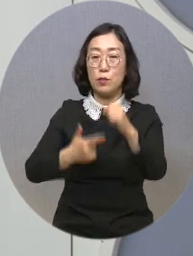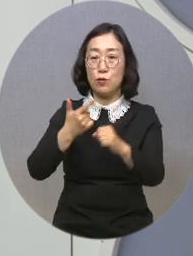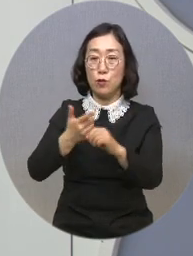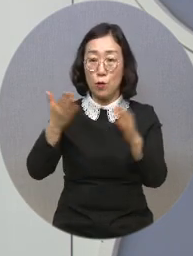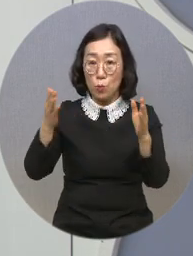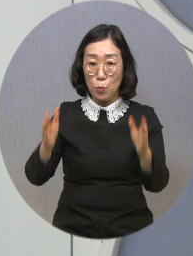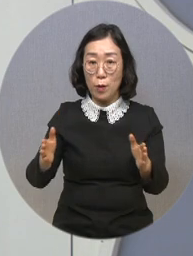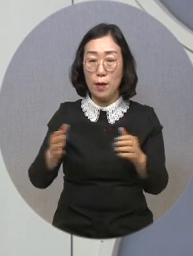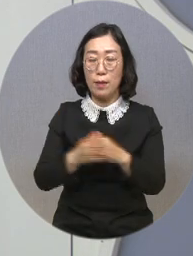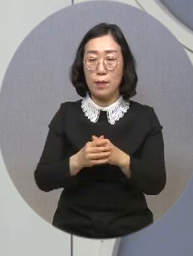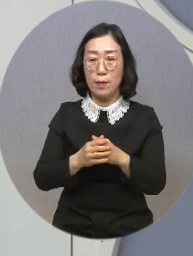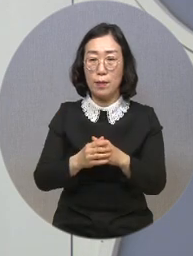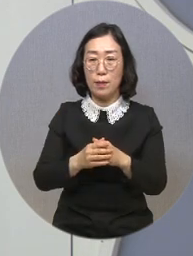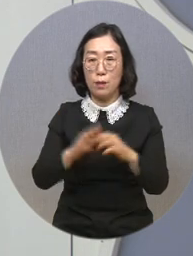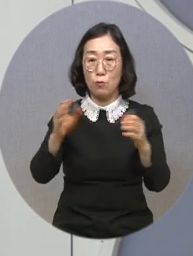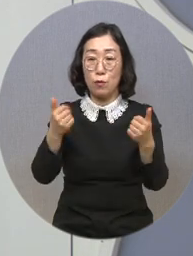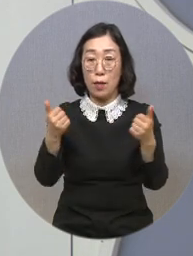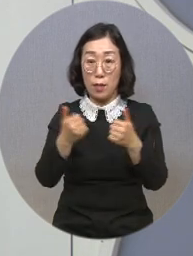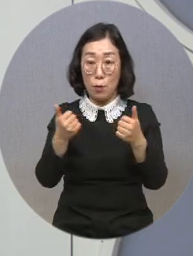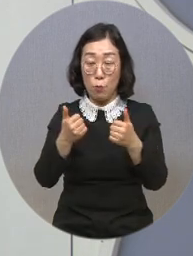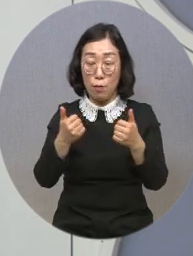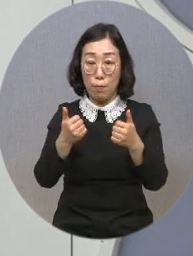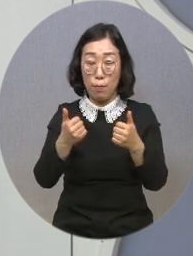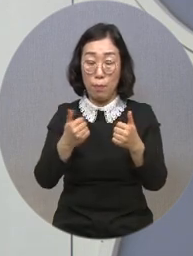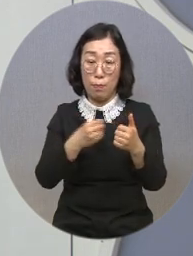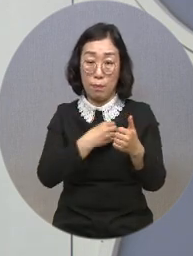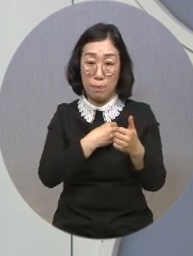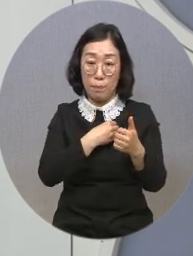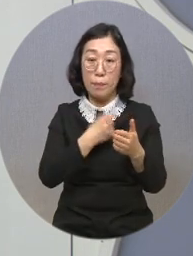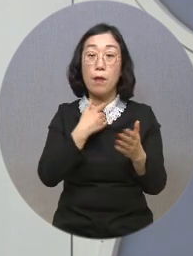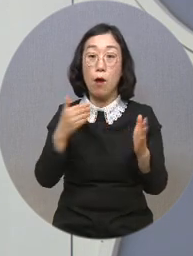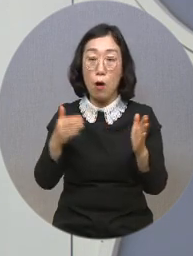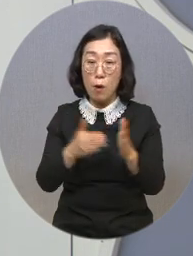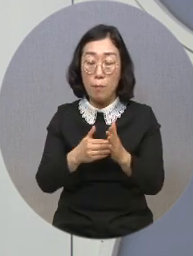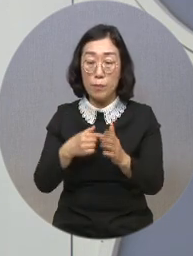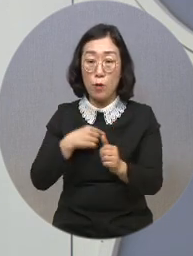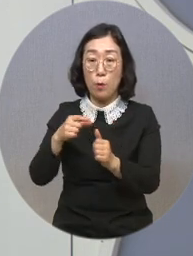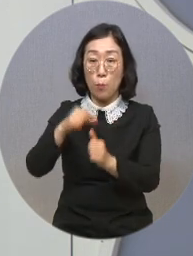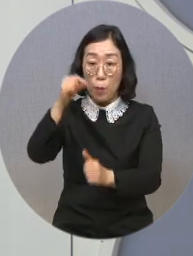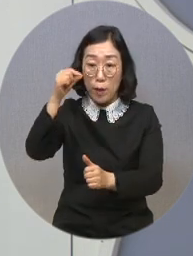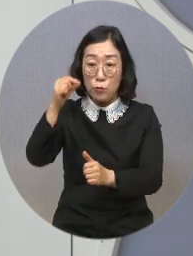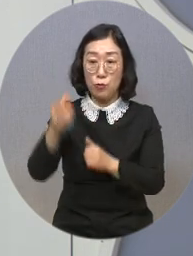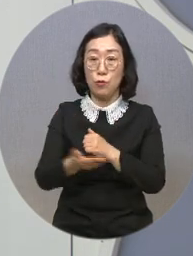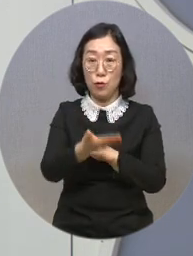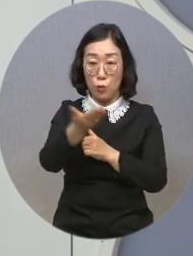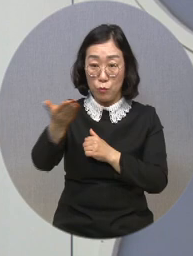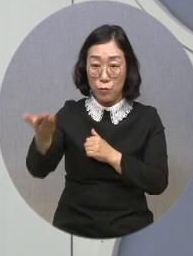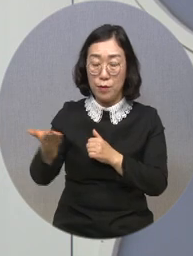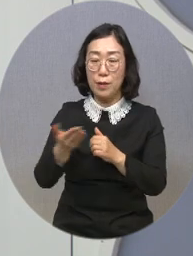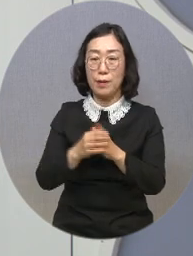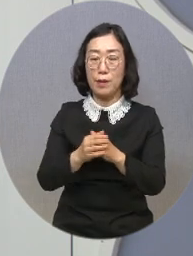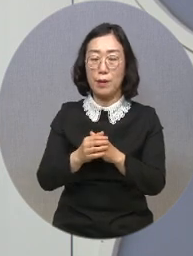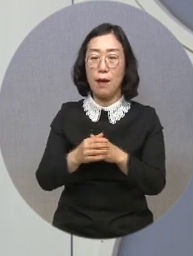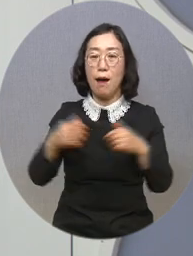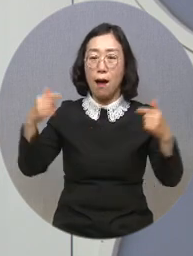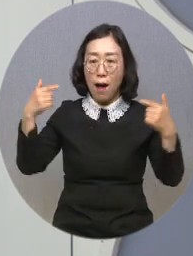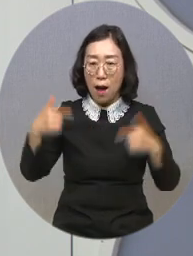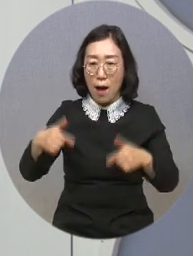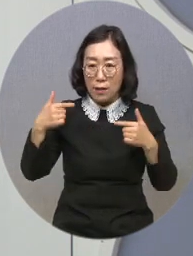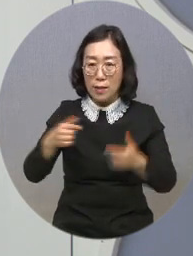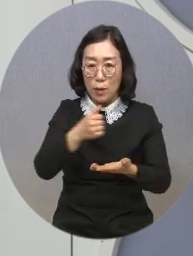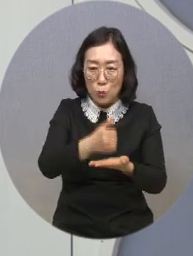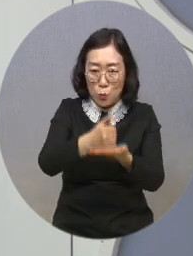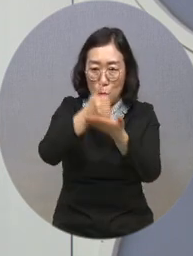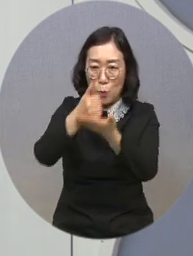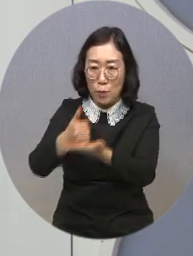동안 국회의원 생활을 했기 때문에 저는 저를 뽑아주신 유권자분들께 항상